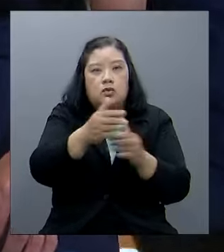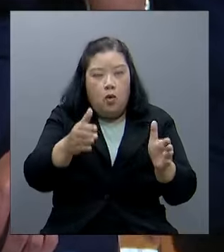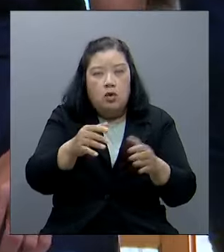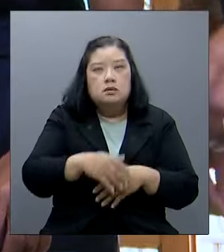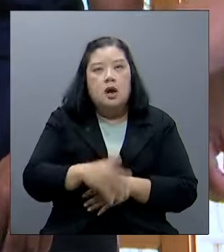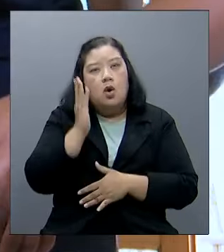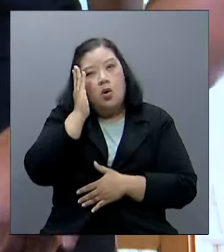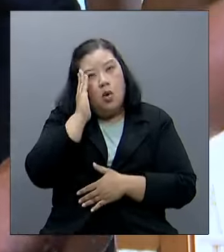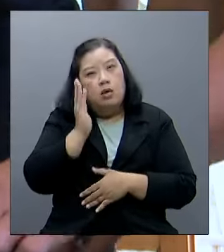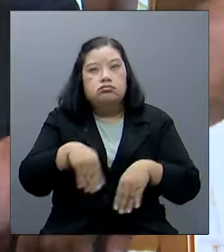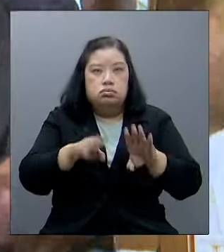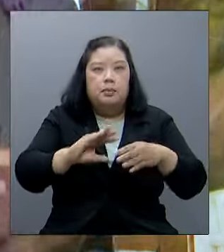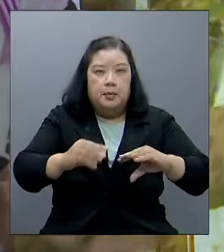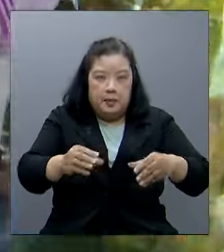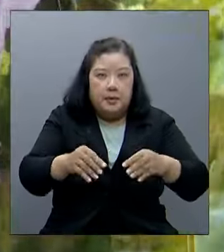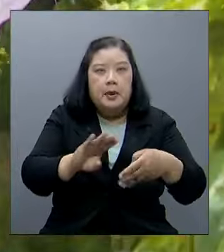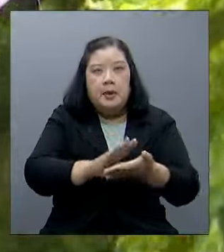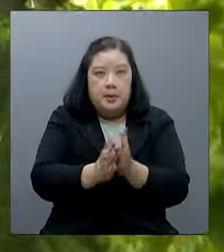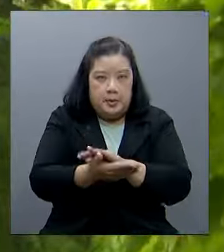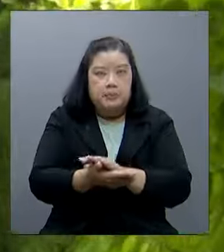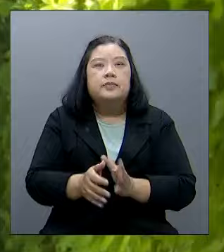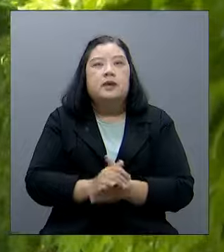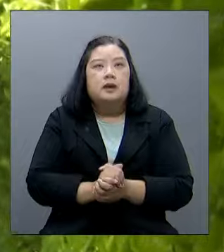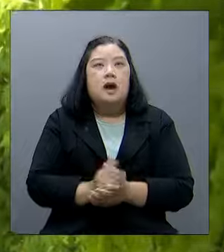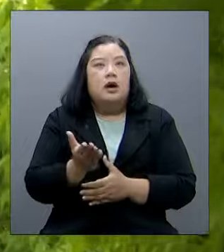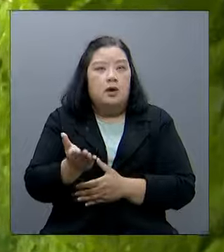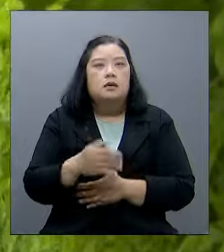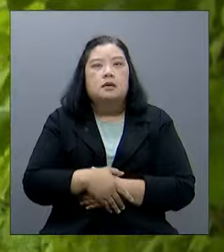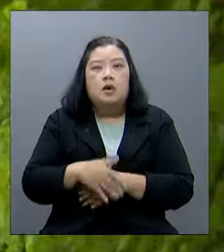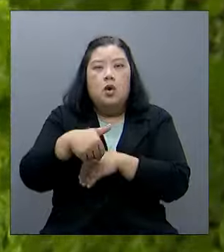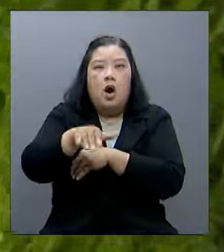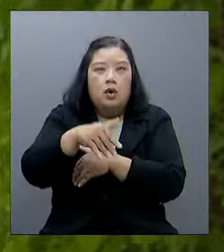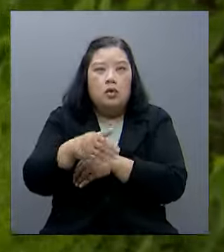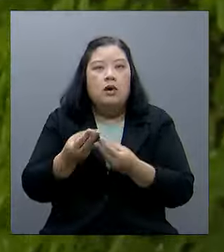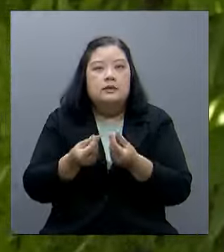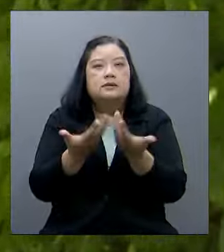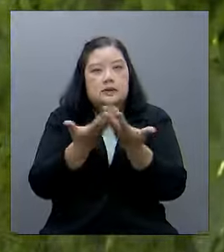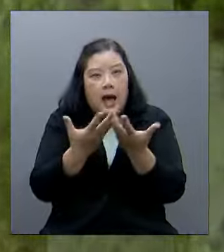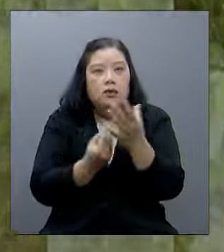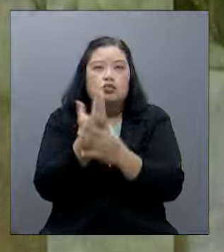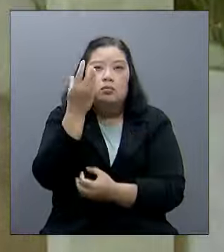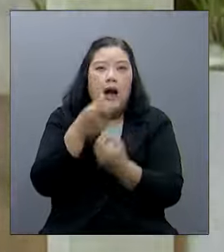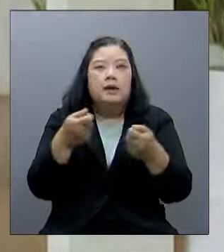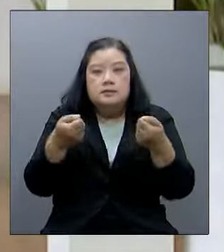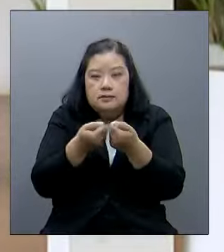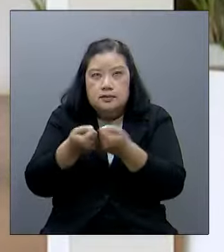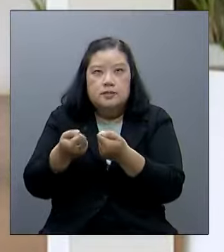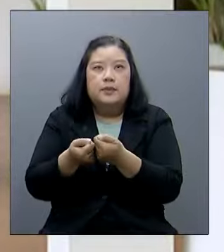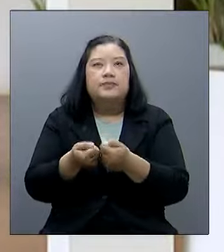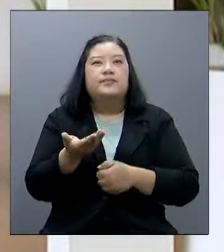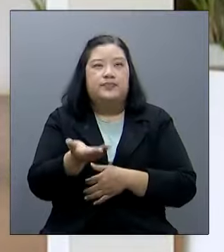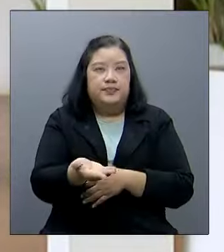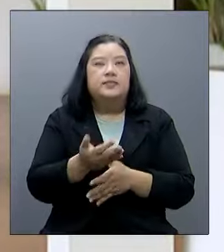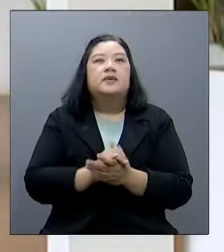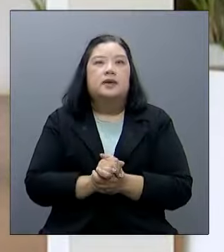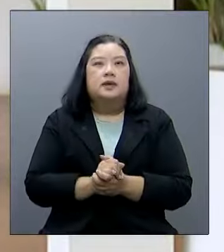พักกับเราแล้วก็ public area ค่ะเป็นการทำความสะอาดพื้นที่สาธารณะรอบๆ บริเวณของโรงแรม